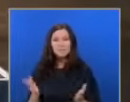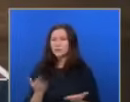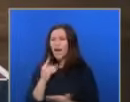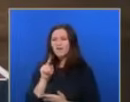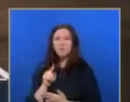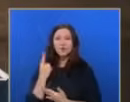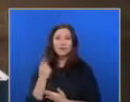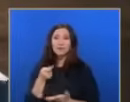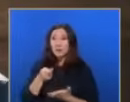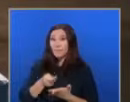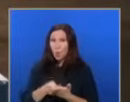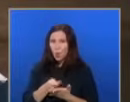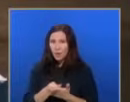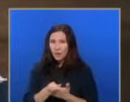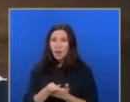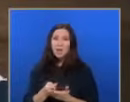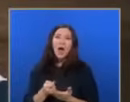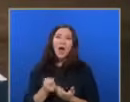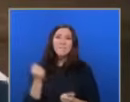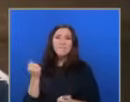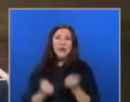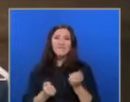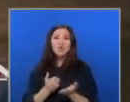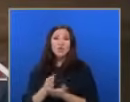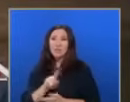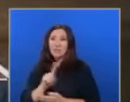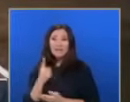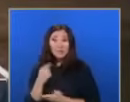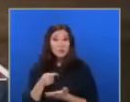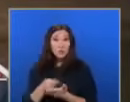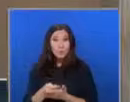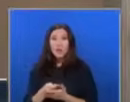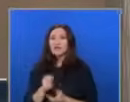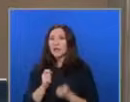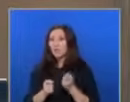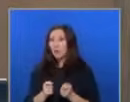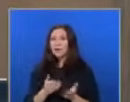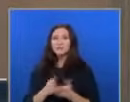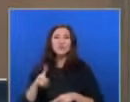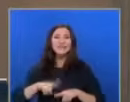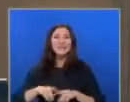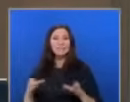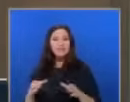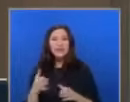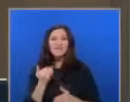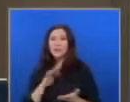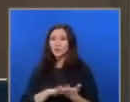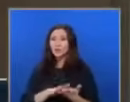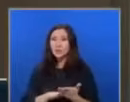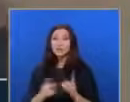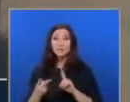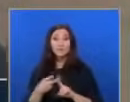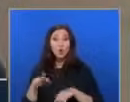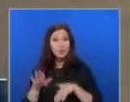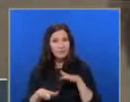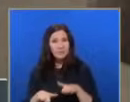става просто само за покупка на превозни средства, не само за покупка и за поддръжка. Според съдебния състав няма доказателства и за